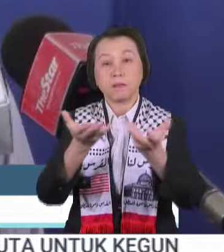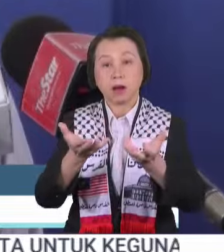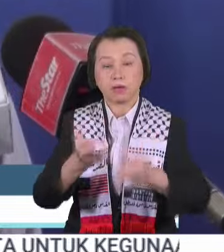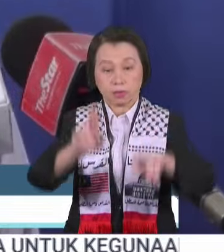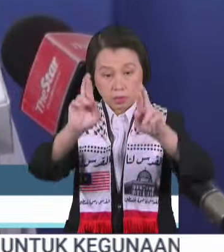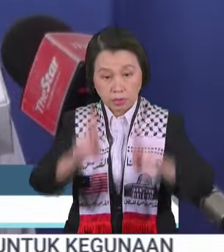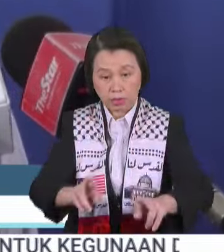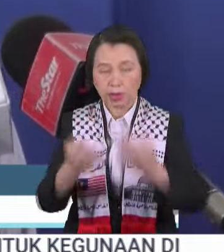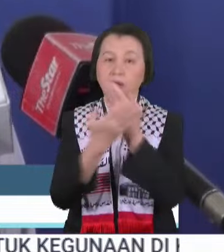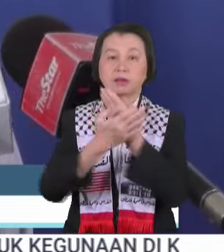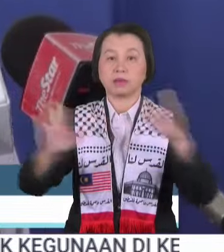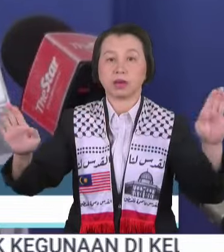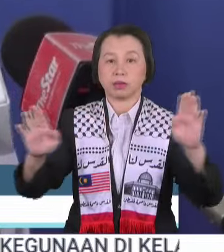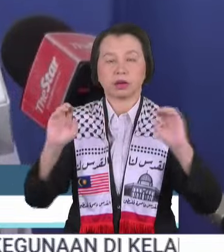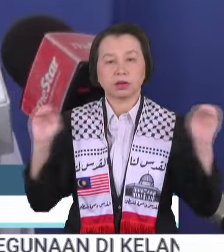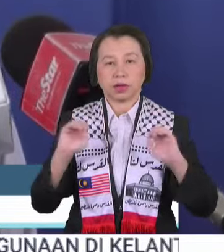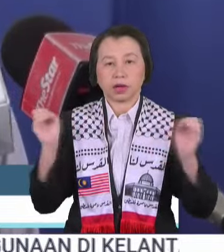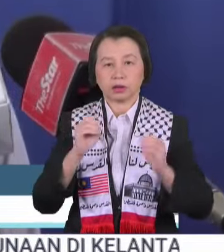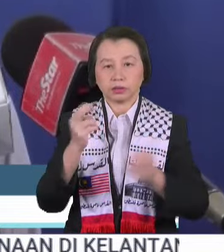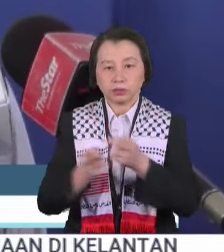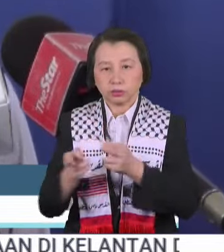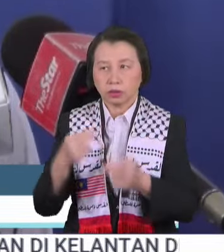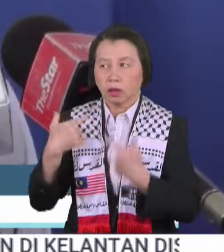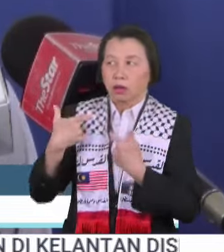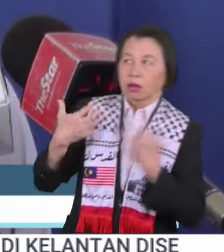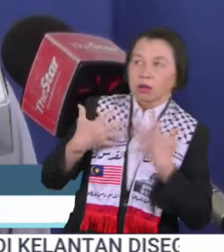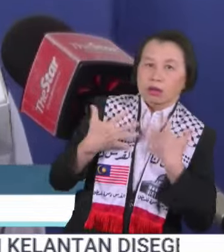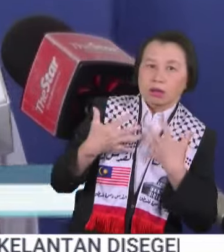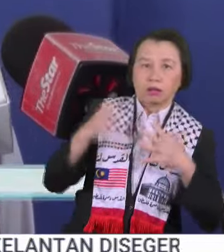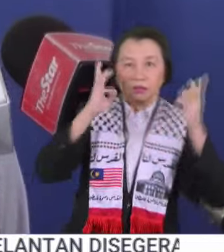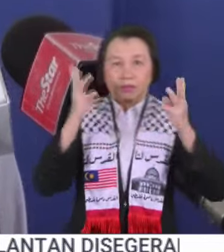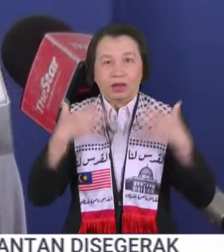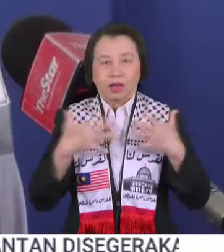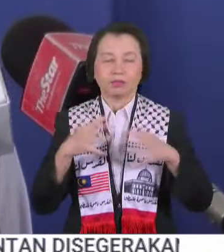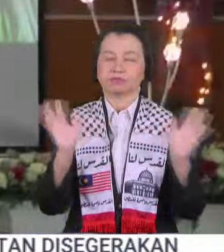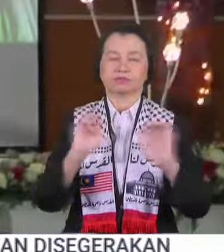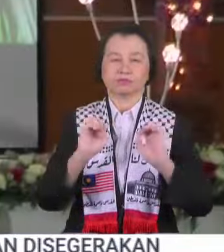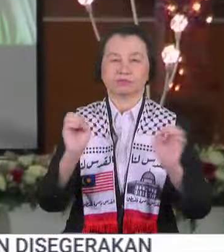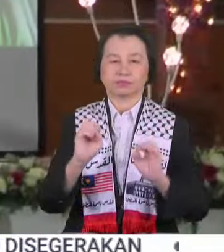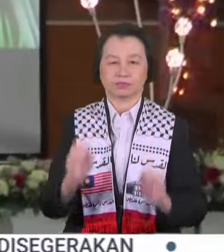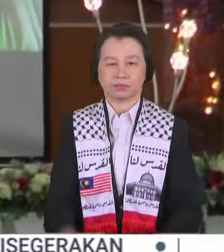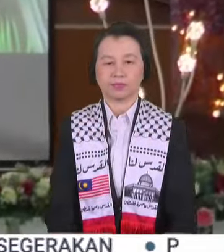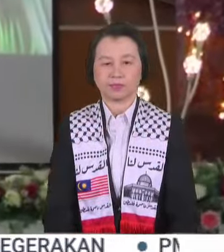pengundi bebas tanpa sebarang urusan ugutan atau bimbangkan tentang keselamatan diri.